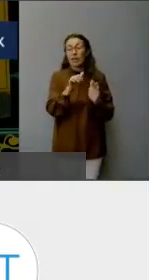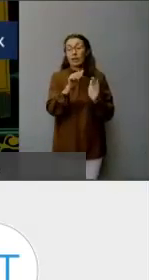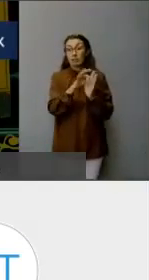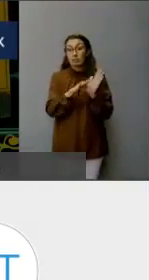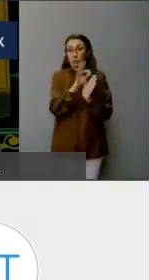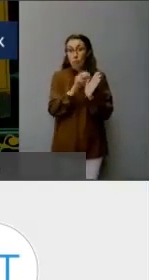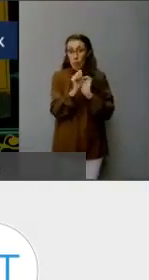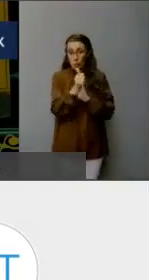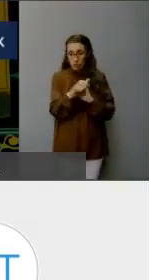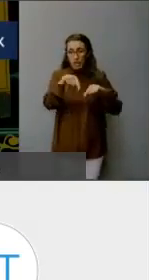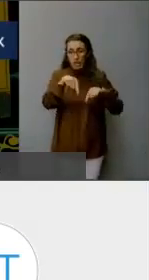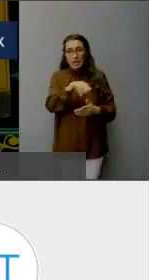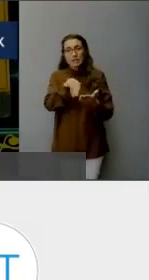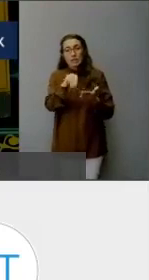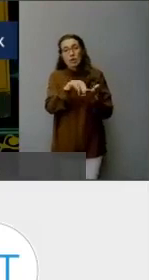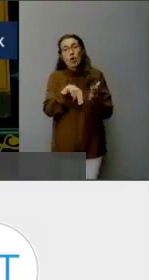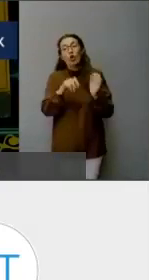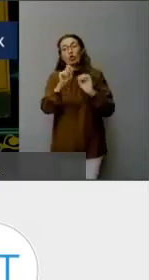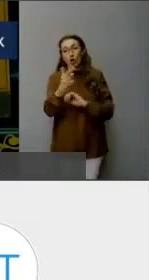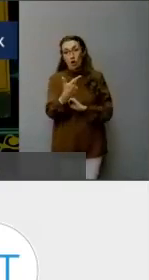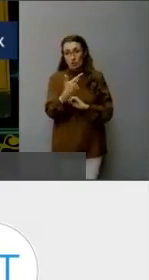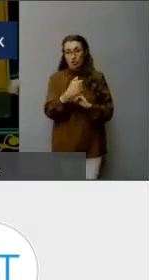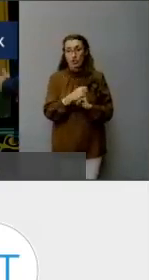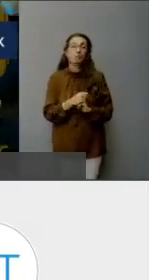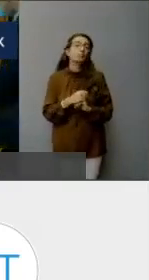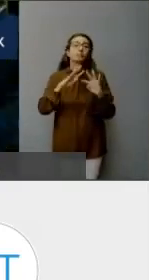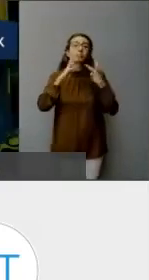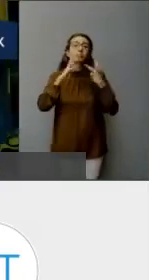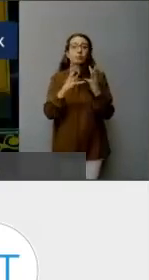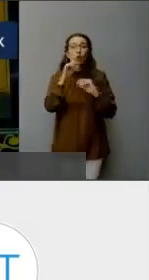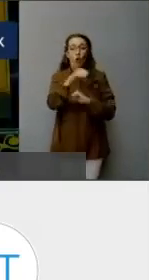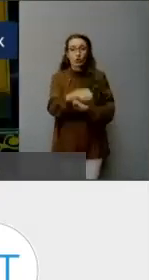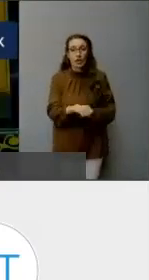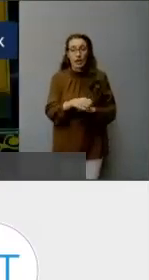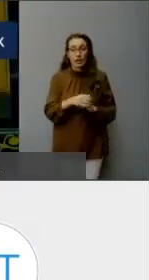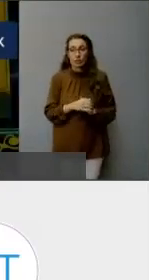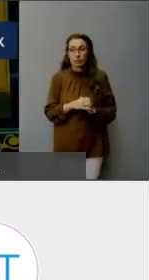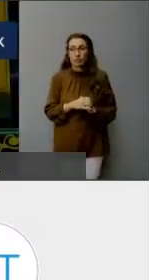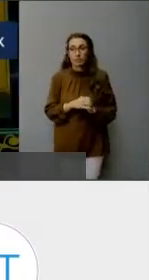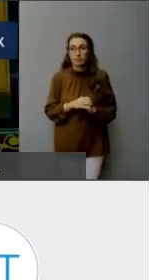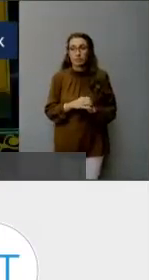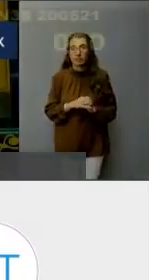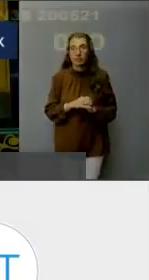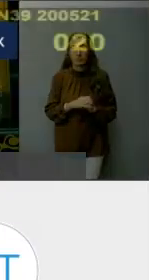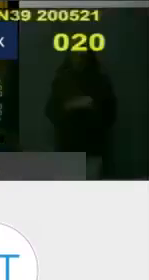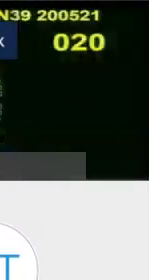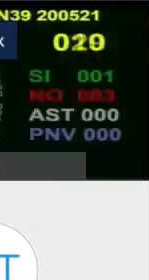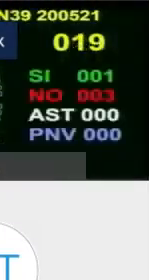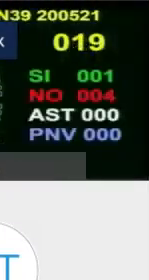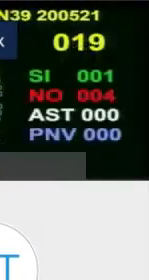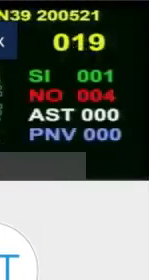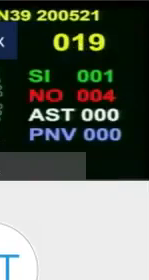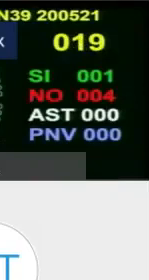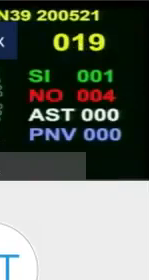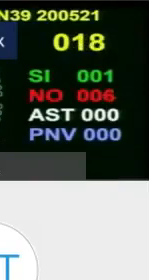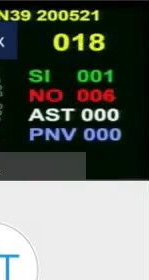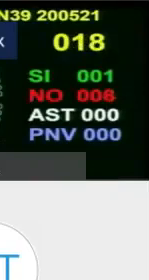pongono in votazione il numero 12 parere della giunta è contrario si vota